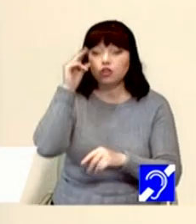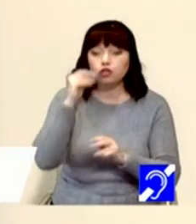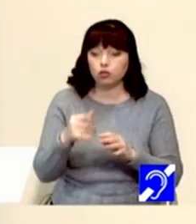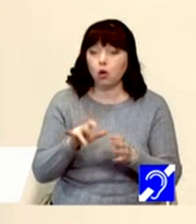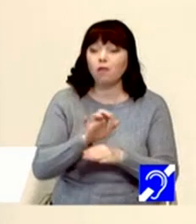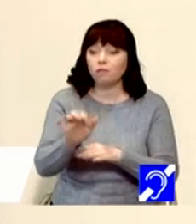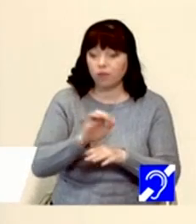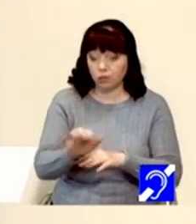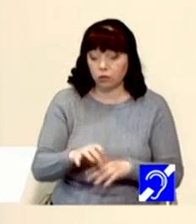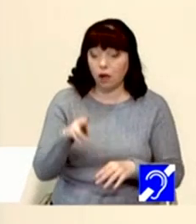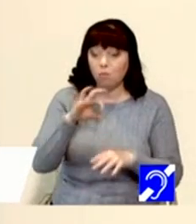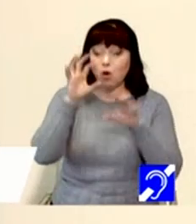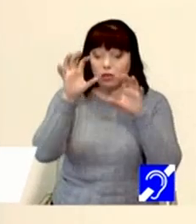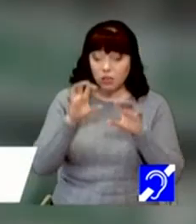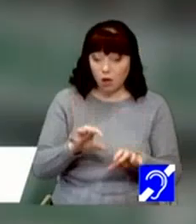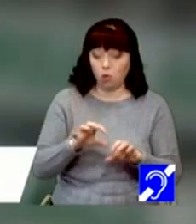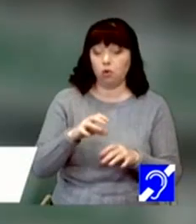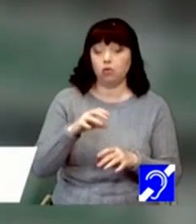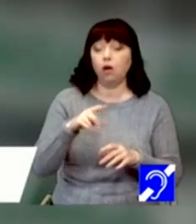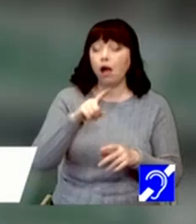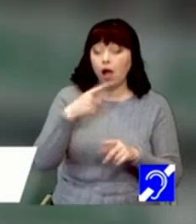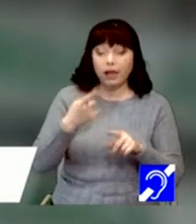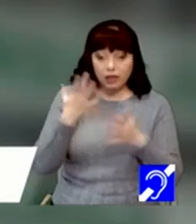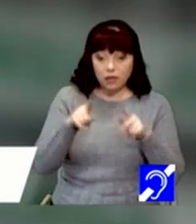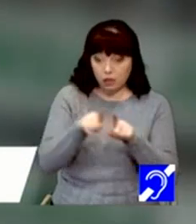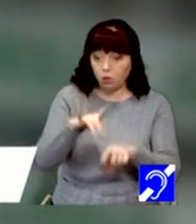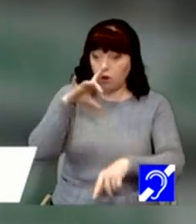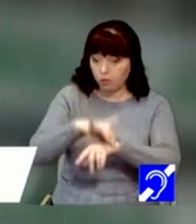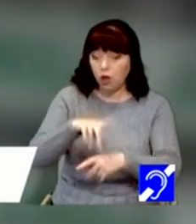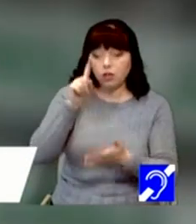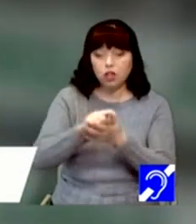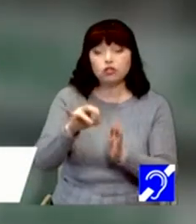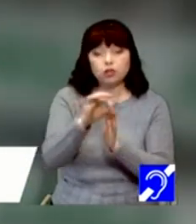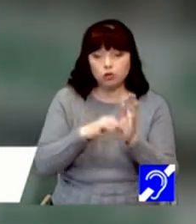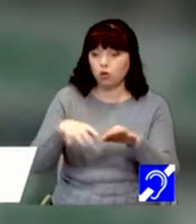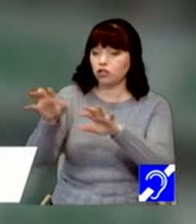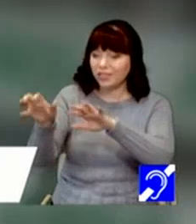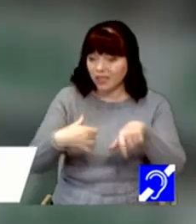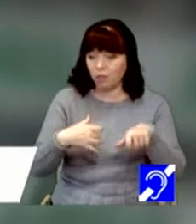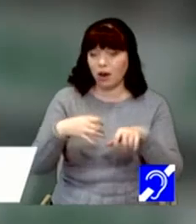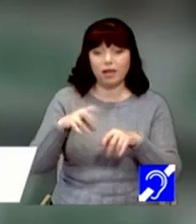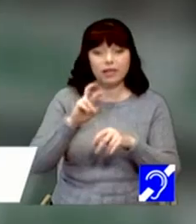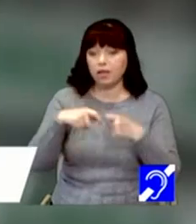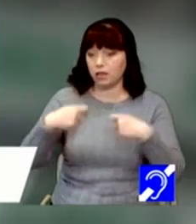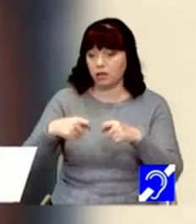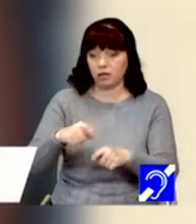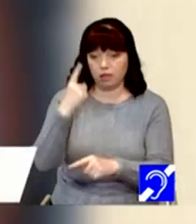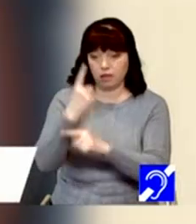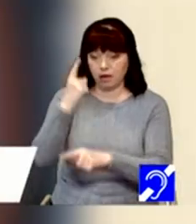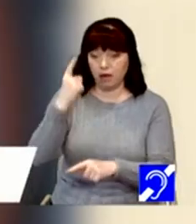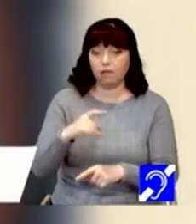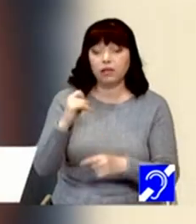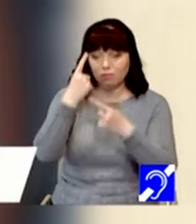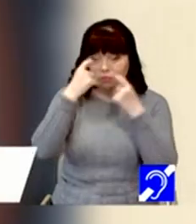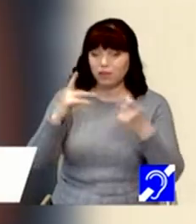potrivit legii operatorii din domeniul alimentar sunt obligat să se retragă urgent lotul de pe piață A însă informează cetățenii